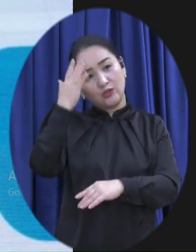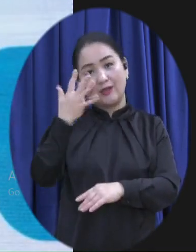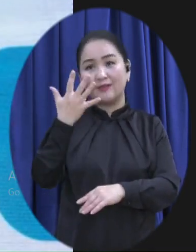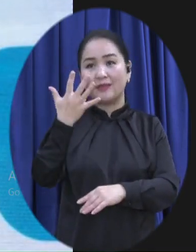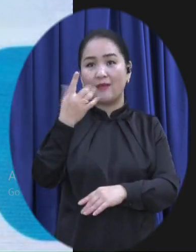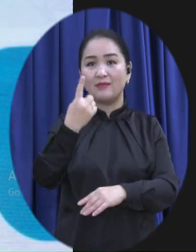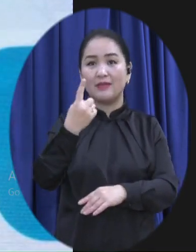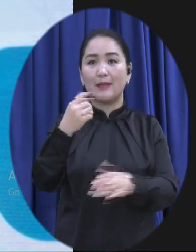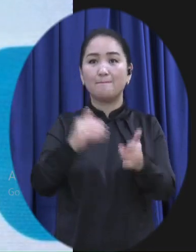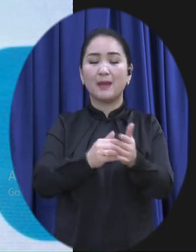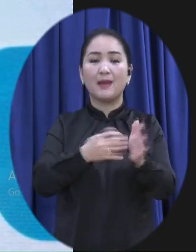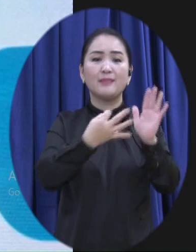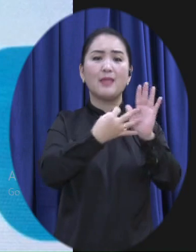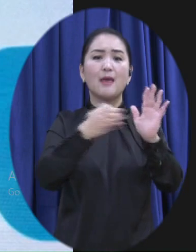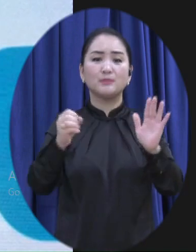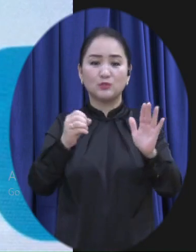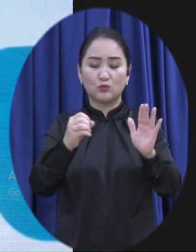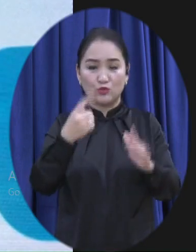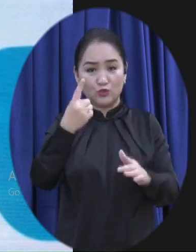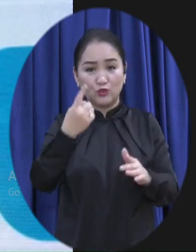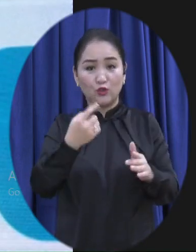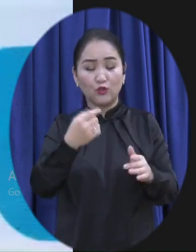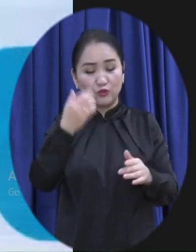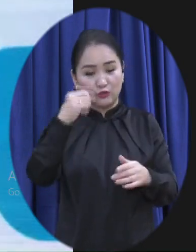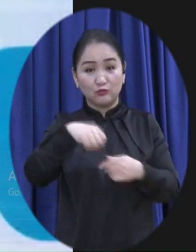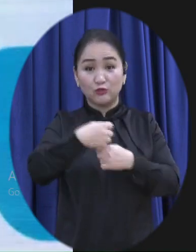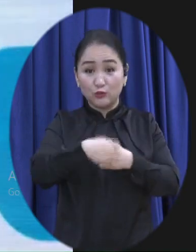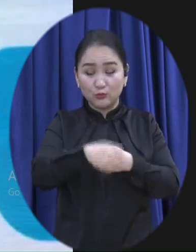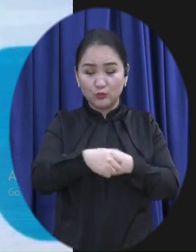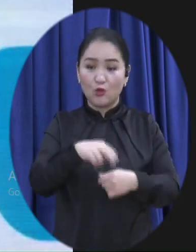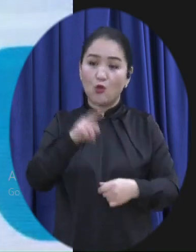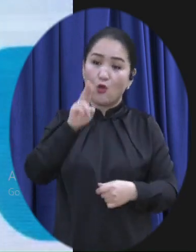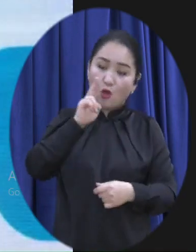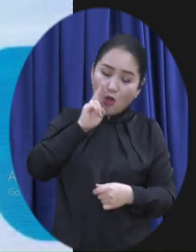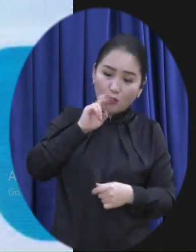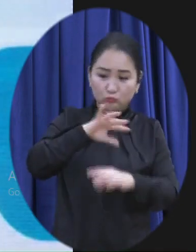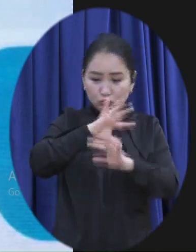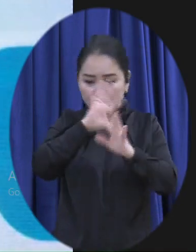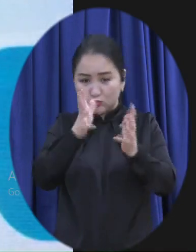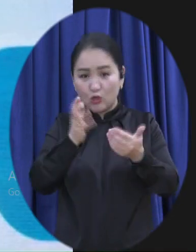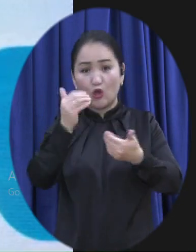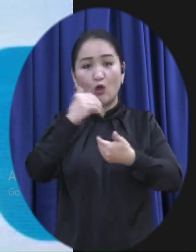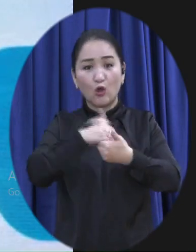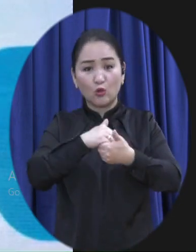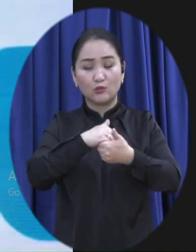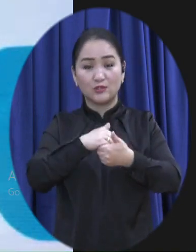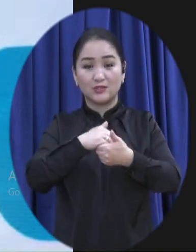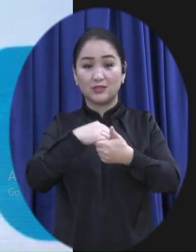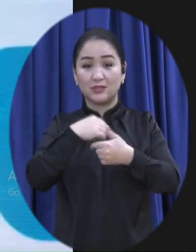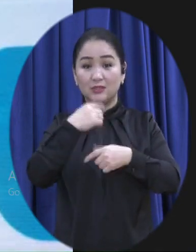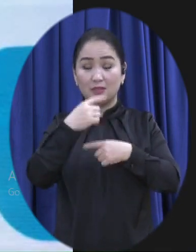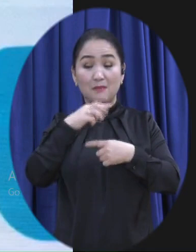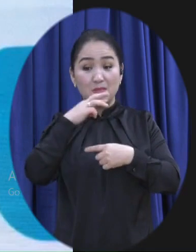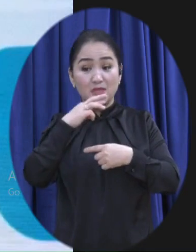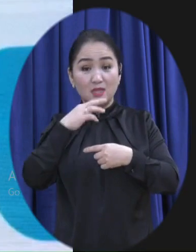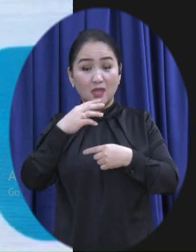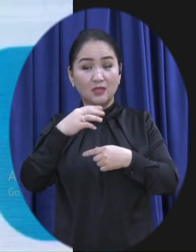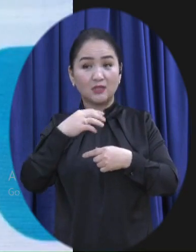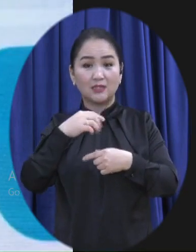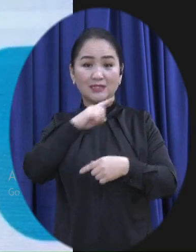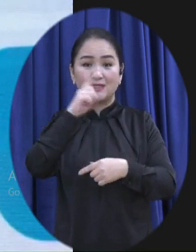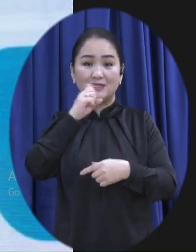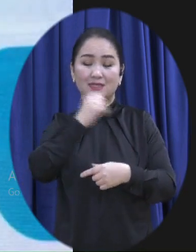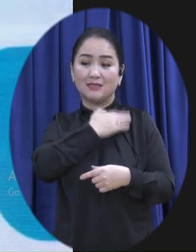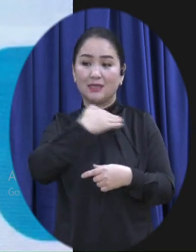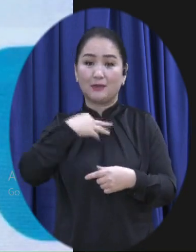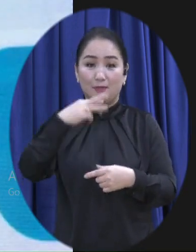51,800 гэдэг юм тооцоо гарсан байлаа. За энэ нь бол одоо хоол хүнс бүх юм оруулж байгаа гэдэг мэдээллийг засаг дарга бас